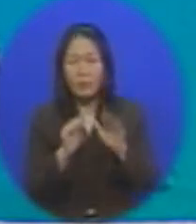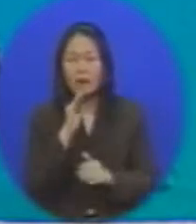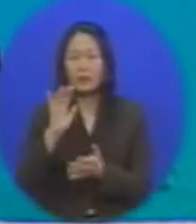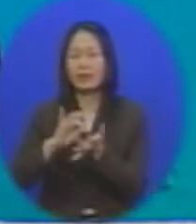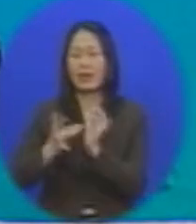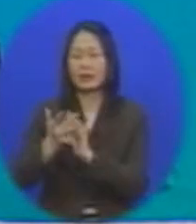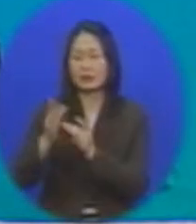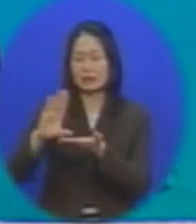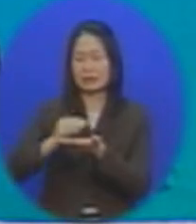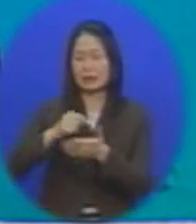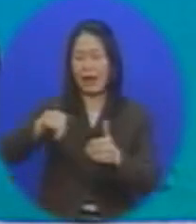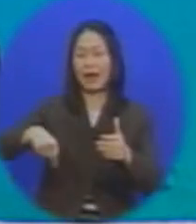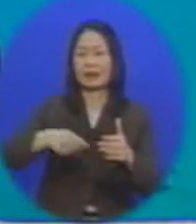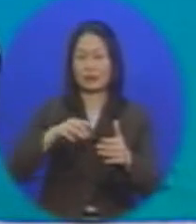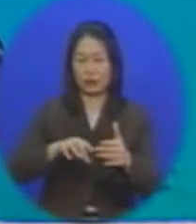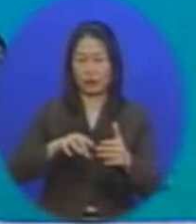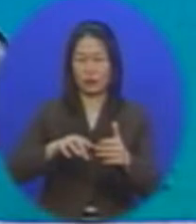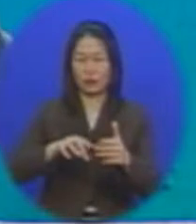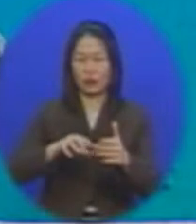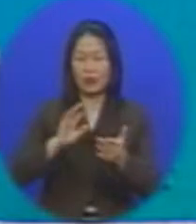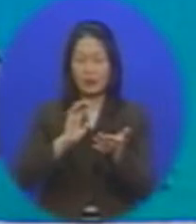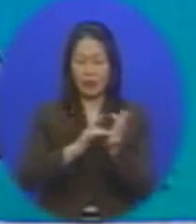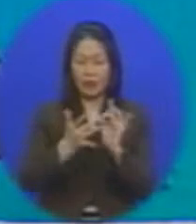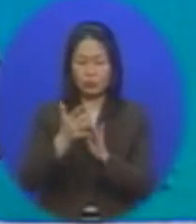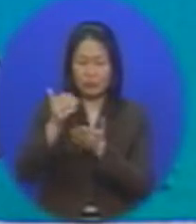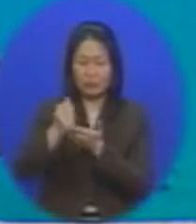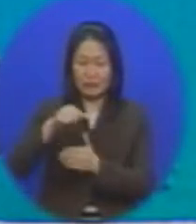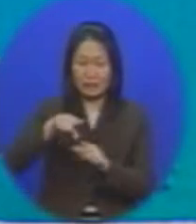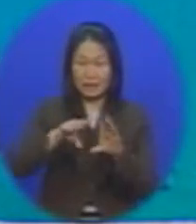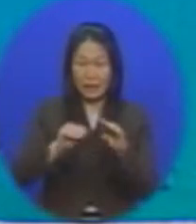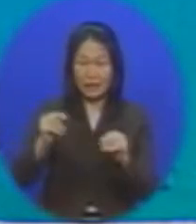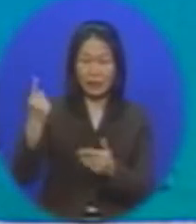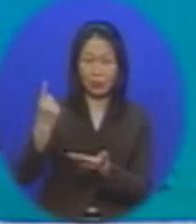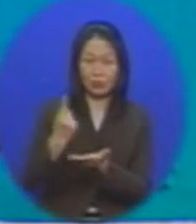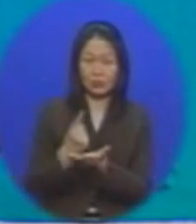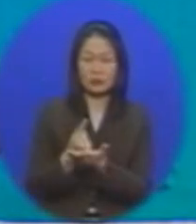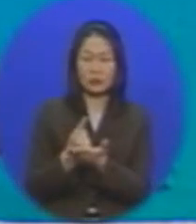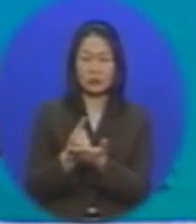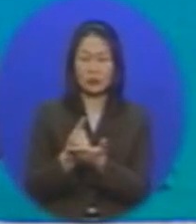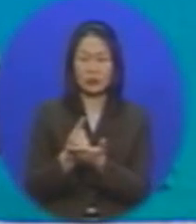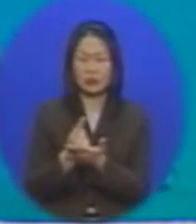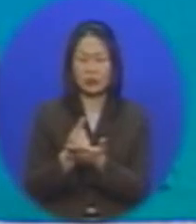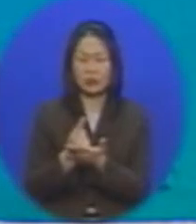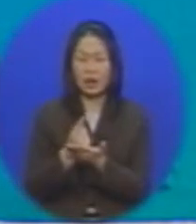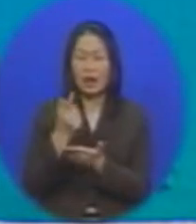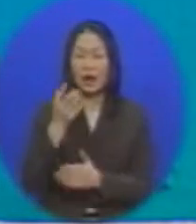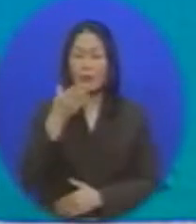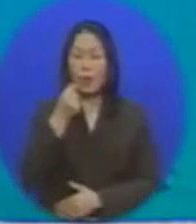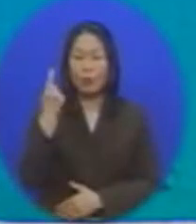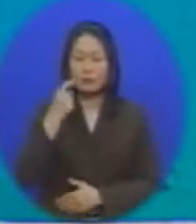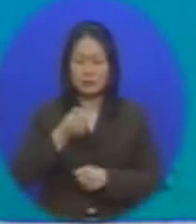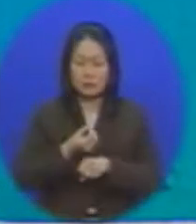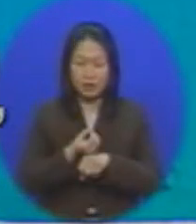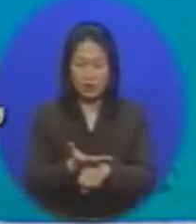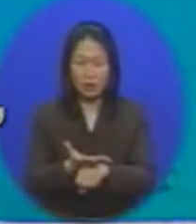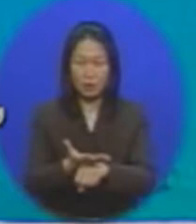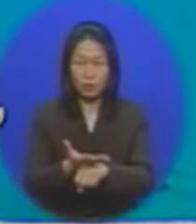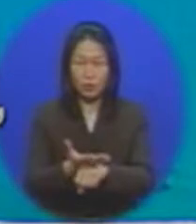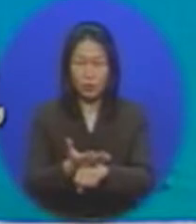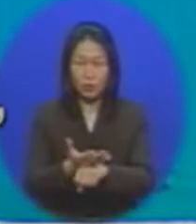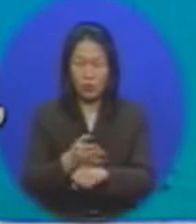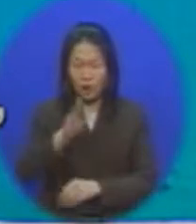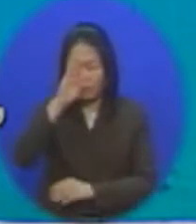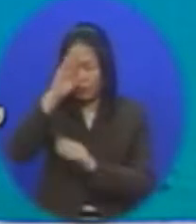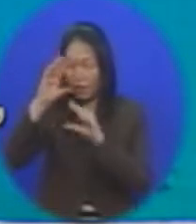안에서 들어왔어요 예수님이 이 땅에 오셔서 아 복음을 전하고 그리고 병자와